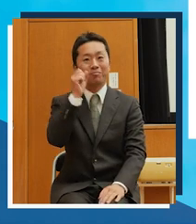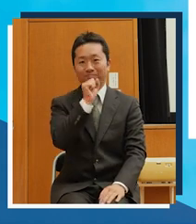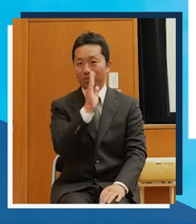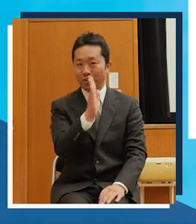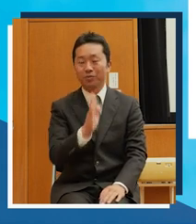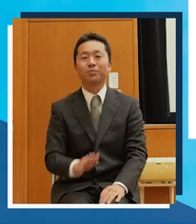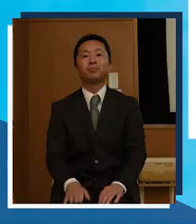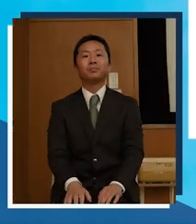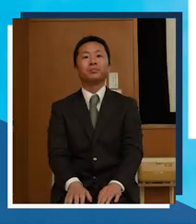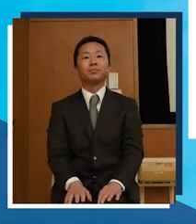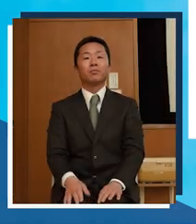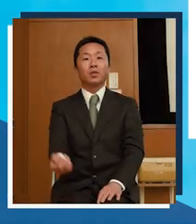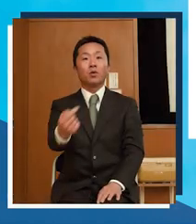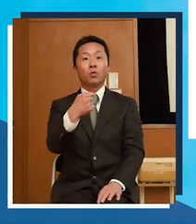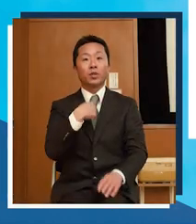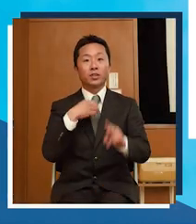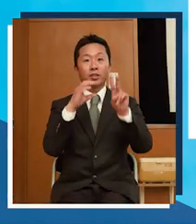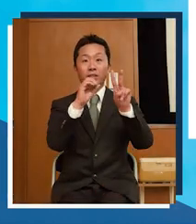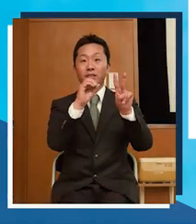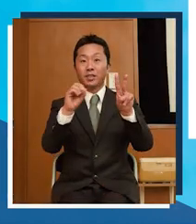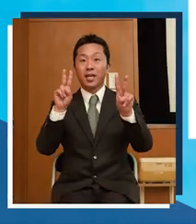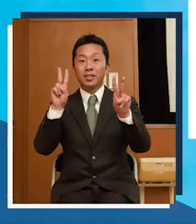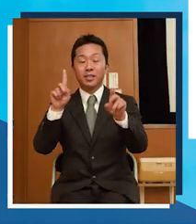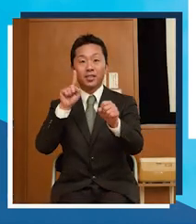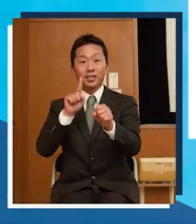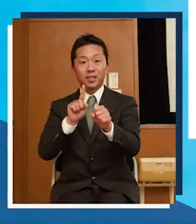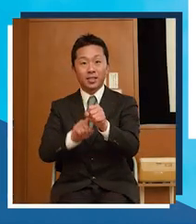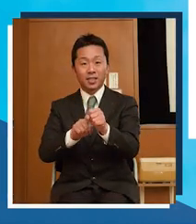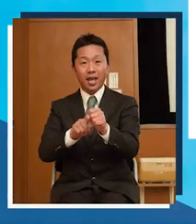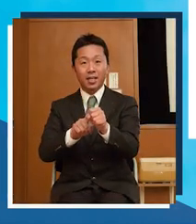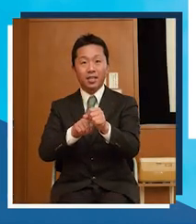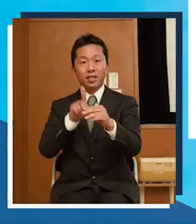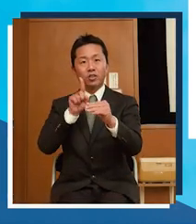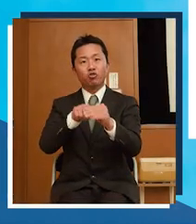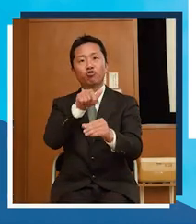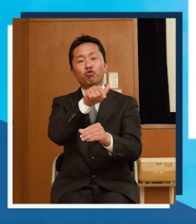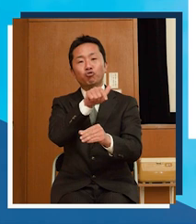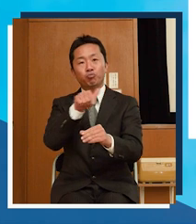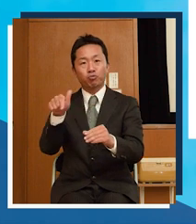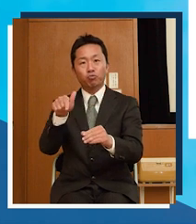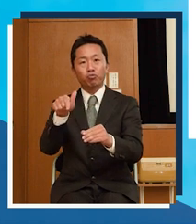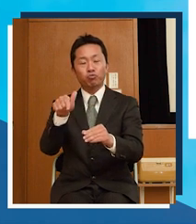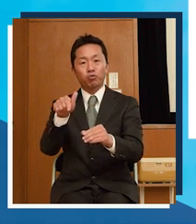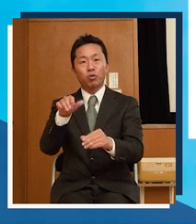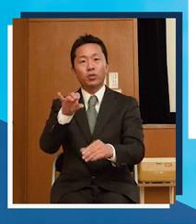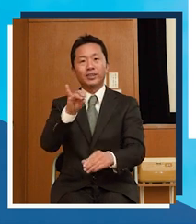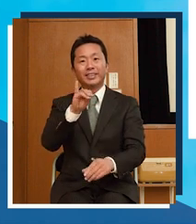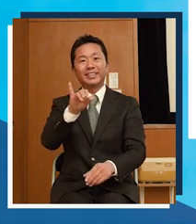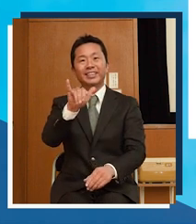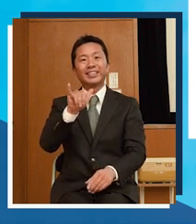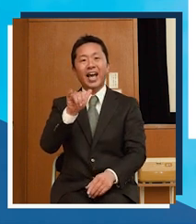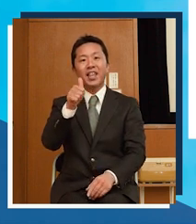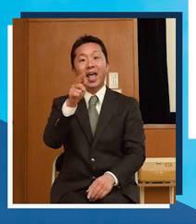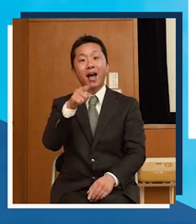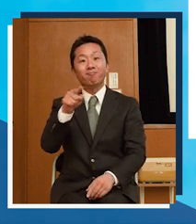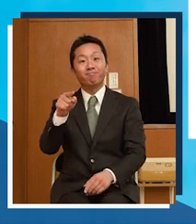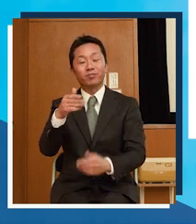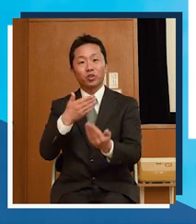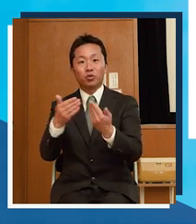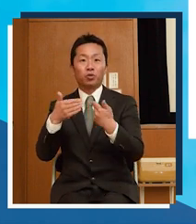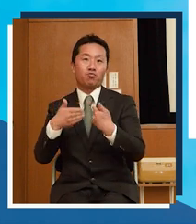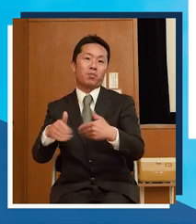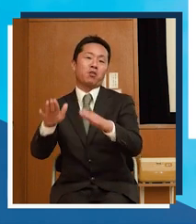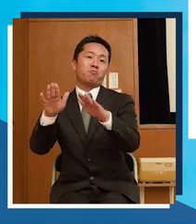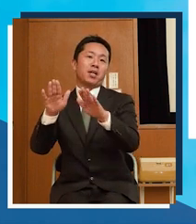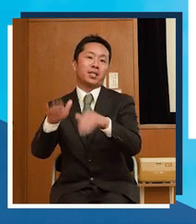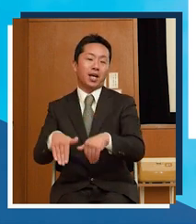ます私は20002年に沖縄県の茶丹町中部にある茶丹町というところで生まれました途中途中留学したり